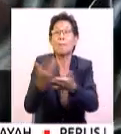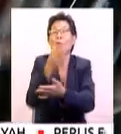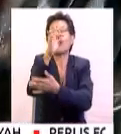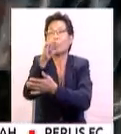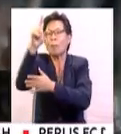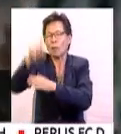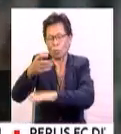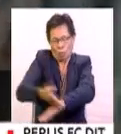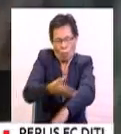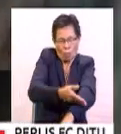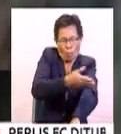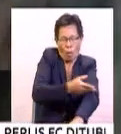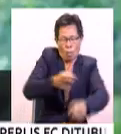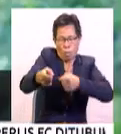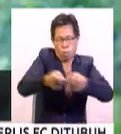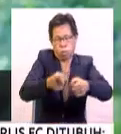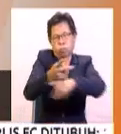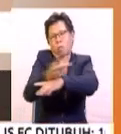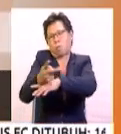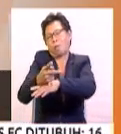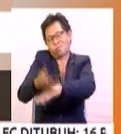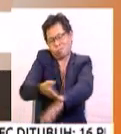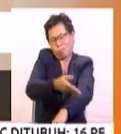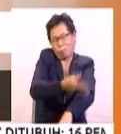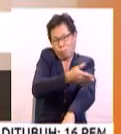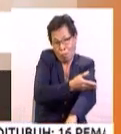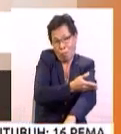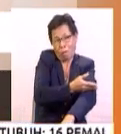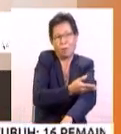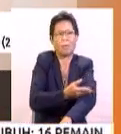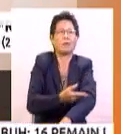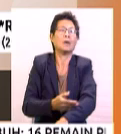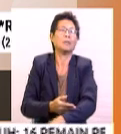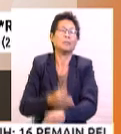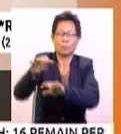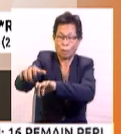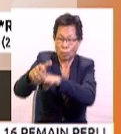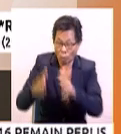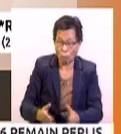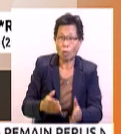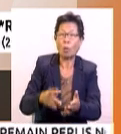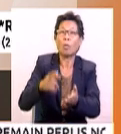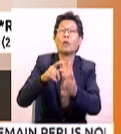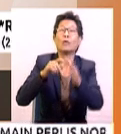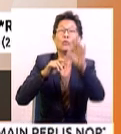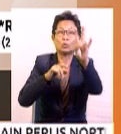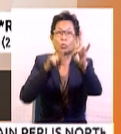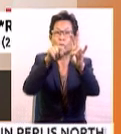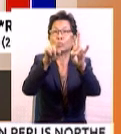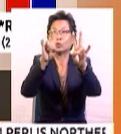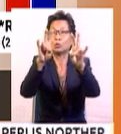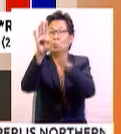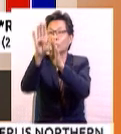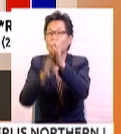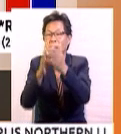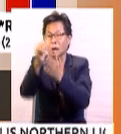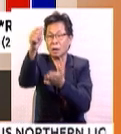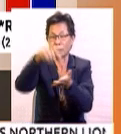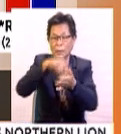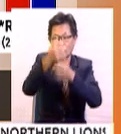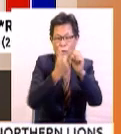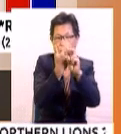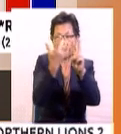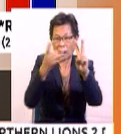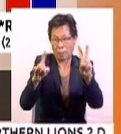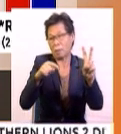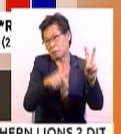melaksanakan penambahbaikan tadbir urus korporat. Malah baki hutang peneroka yang mencecah RM7.7 bilion pada tahun